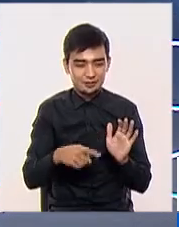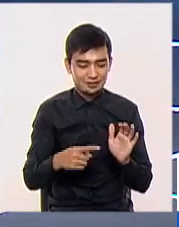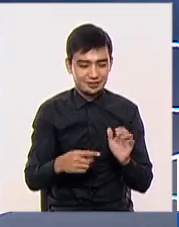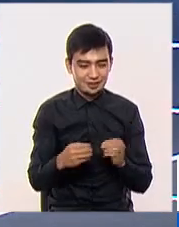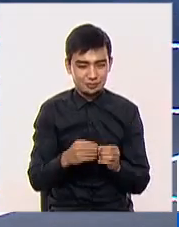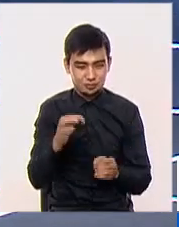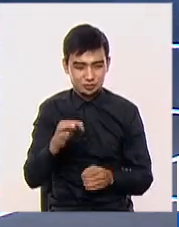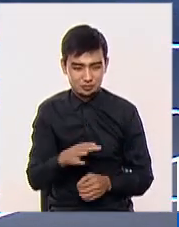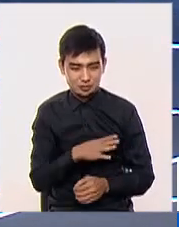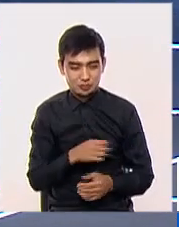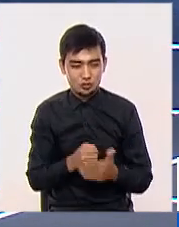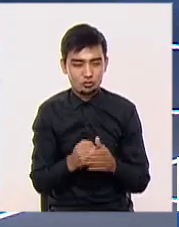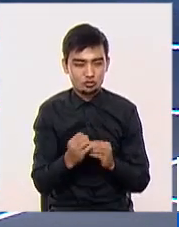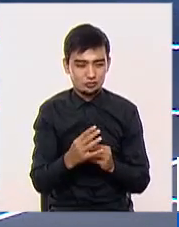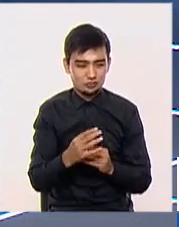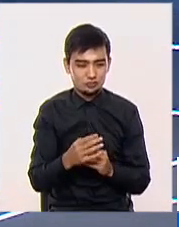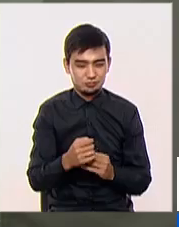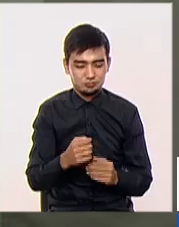до 14,5%.